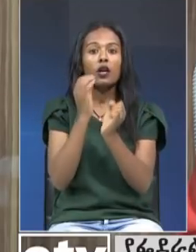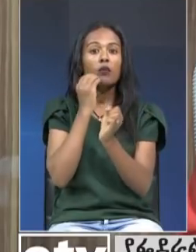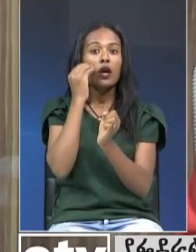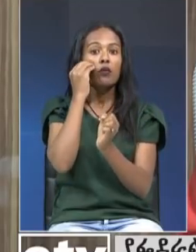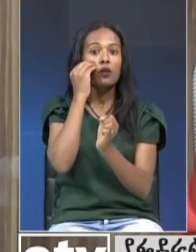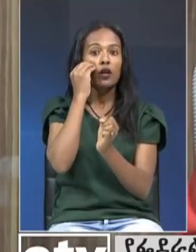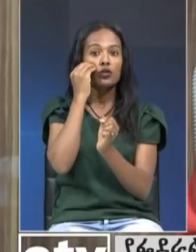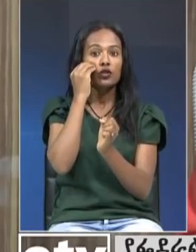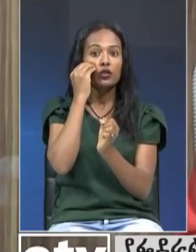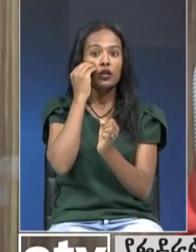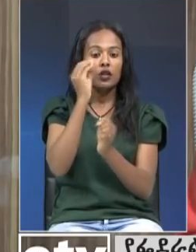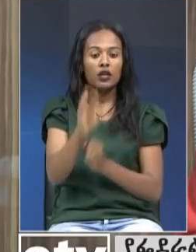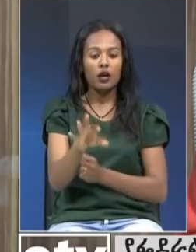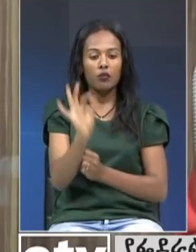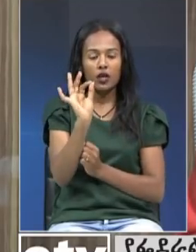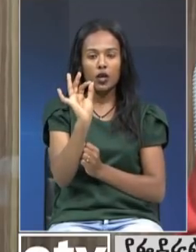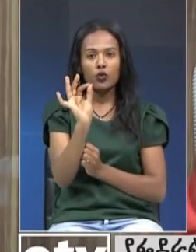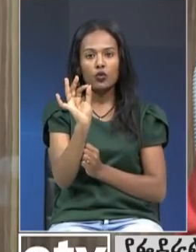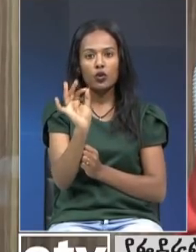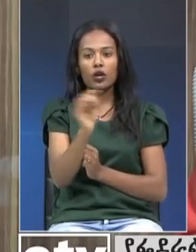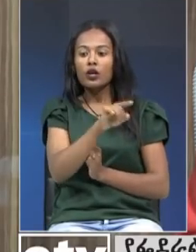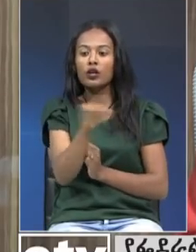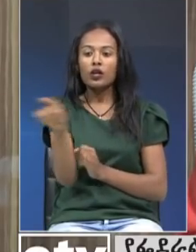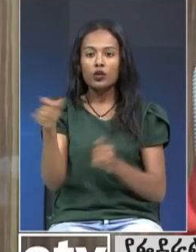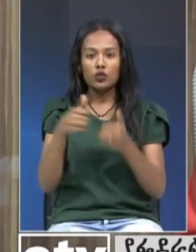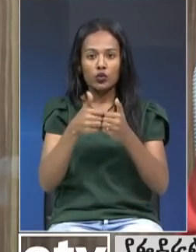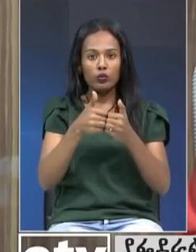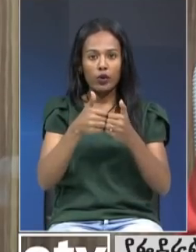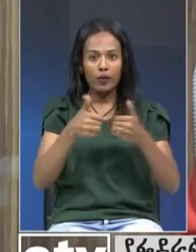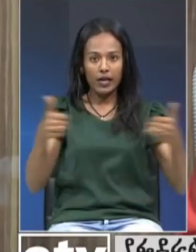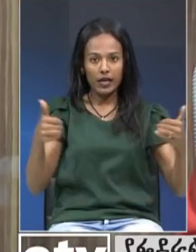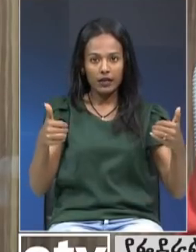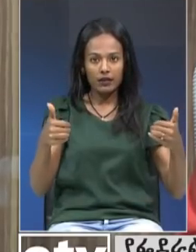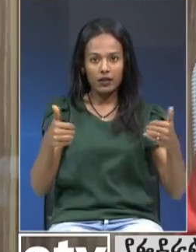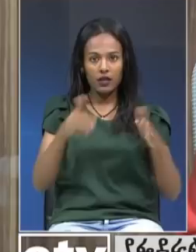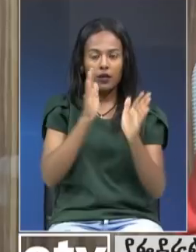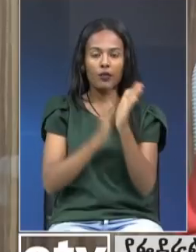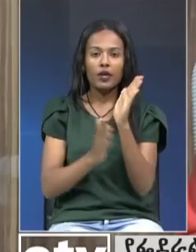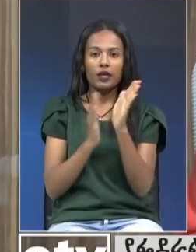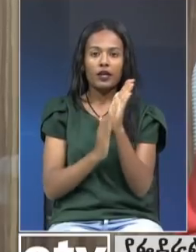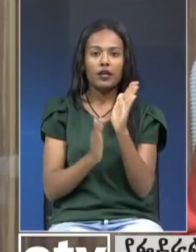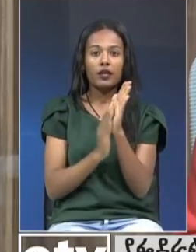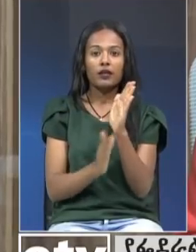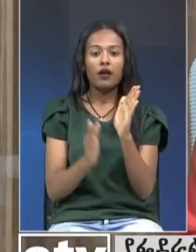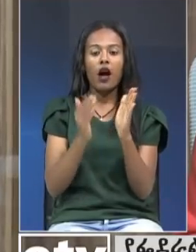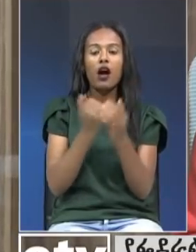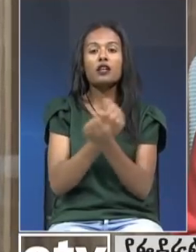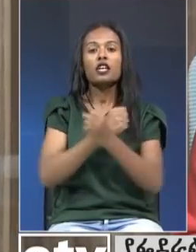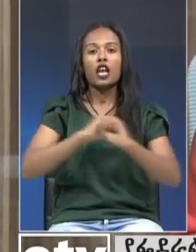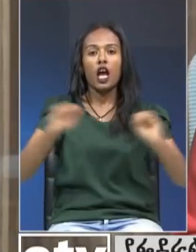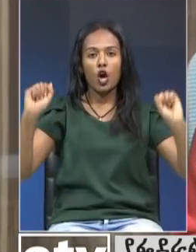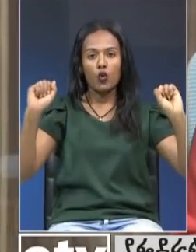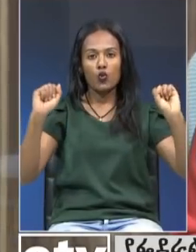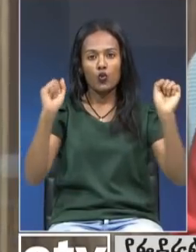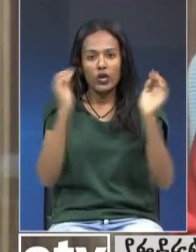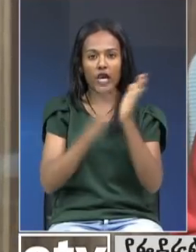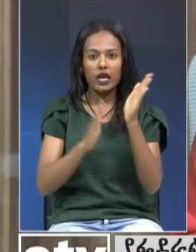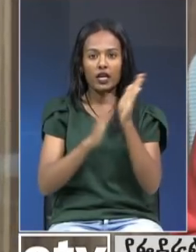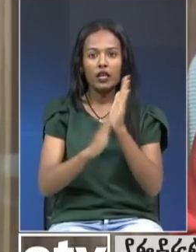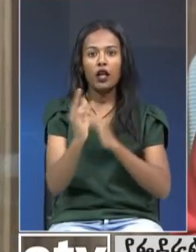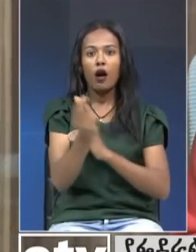ውስጥ የሚገኙ እነሱን በመለየት በይቅርታ እንዲለቀቁ የይቅርታ